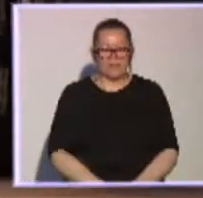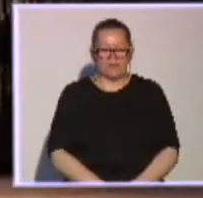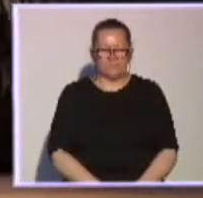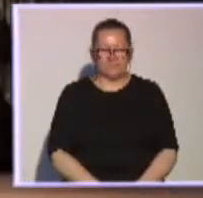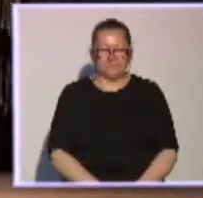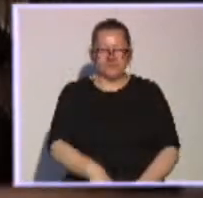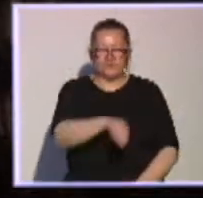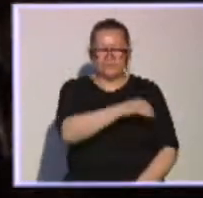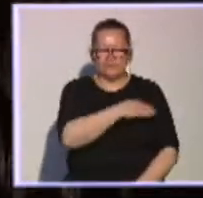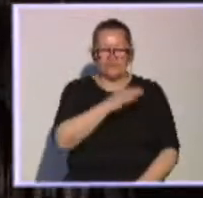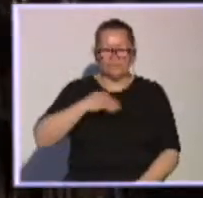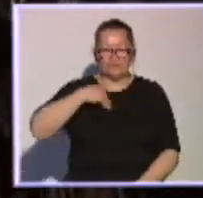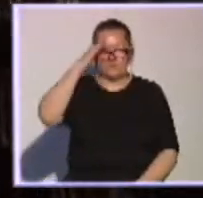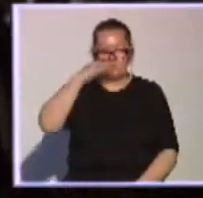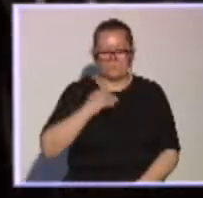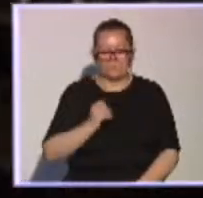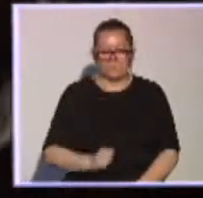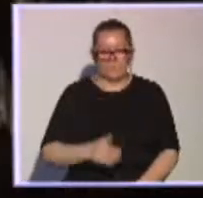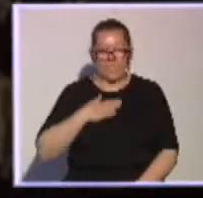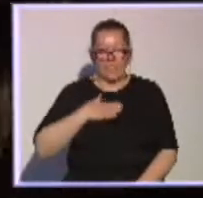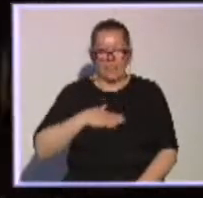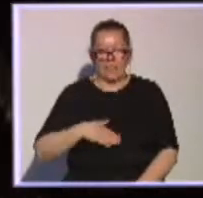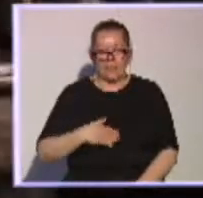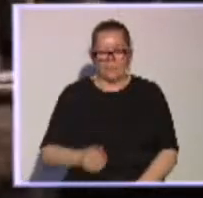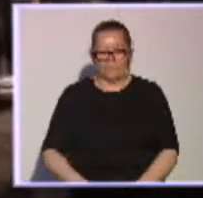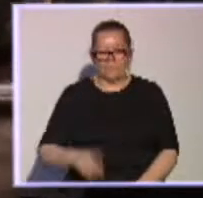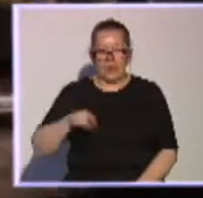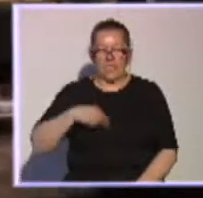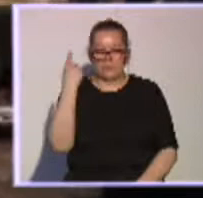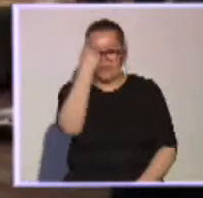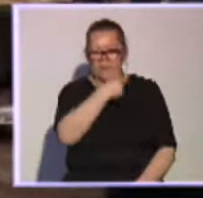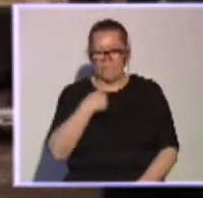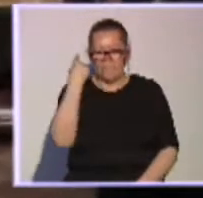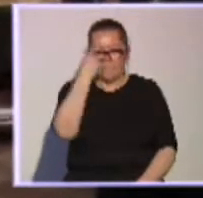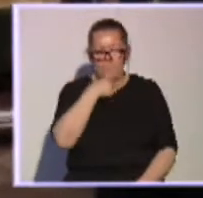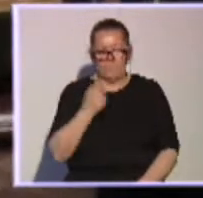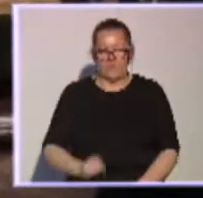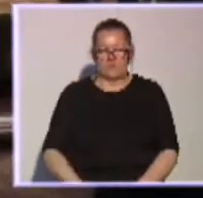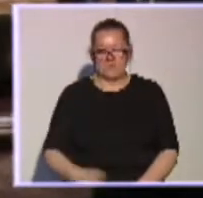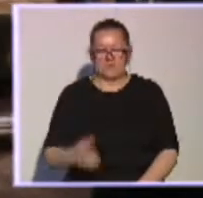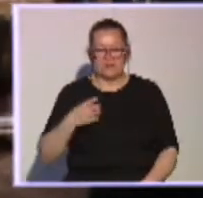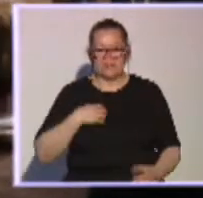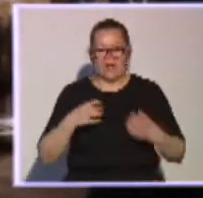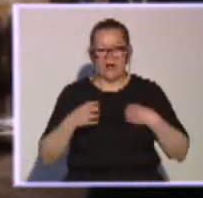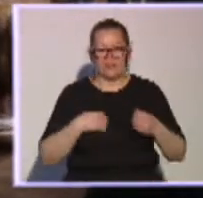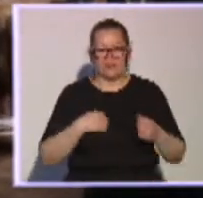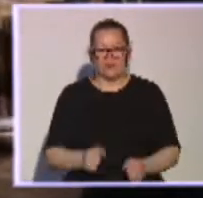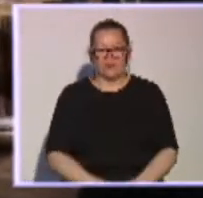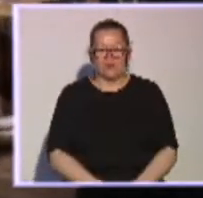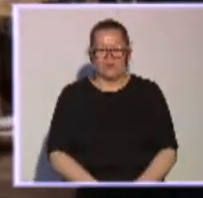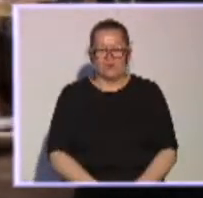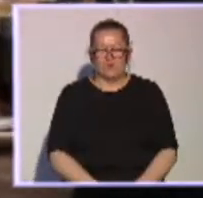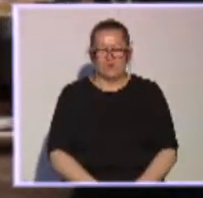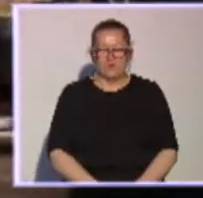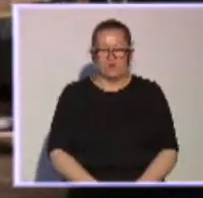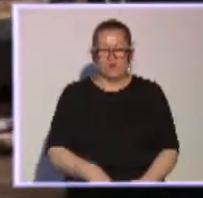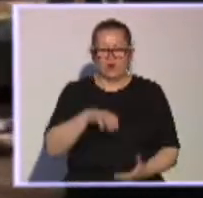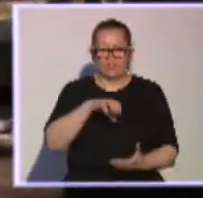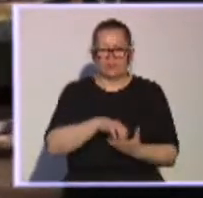ultimele zile am încercat să dăm o altă față exteriorului teatrului nostru și zonei din